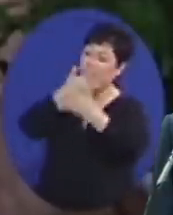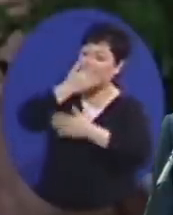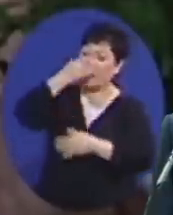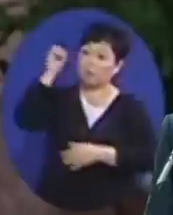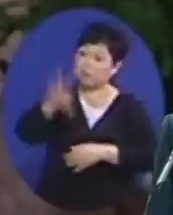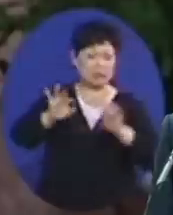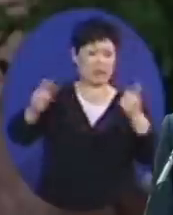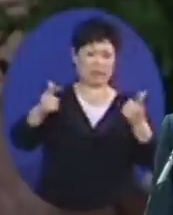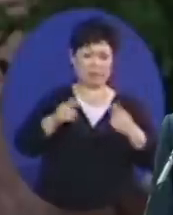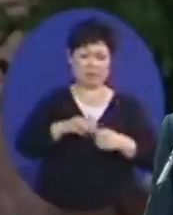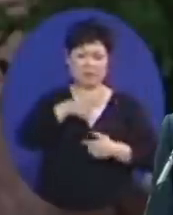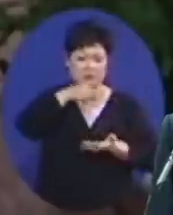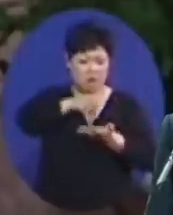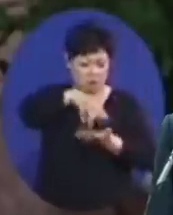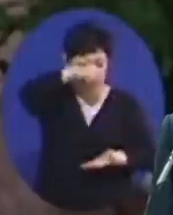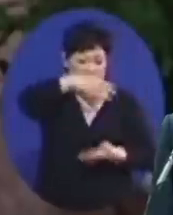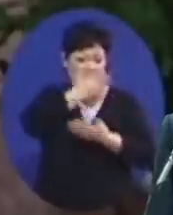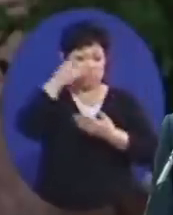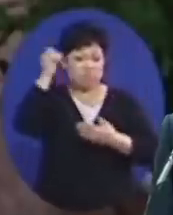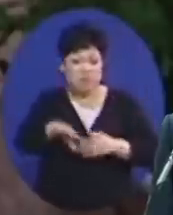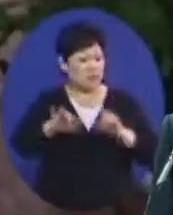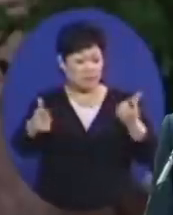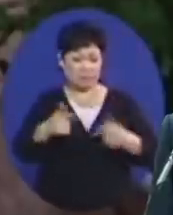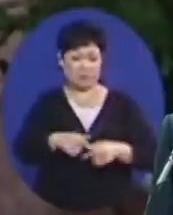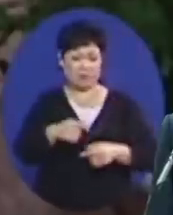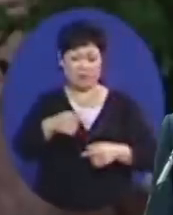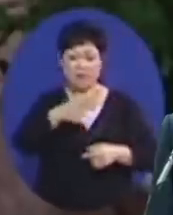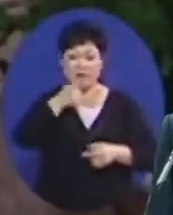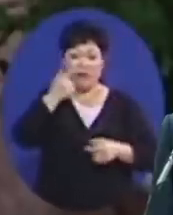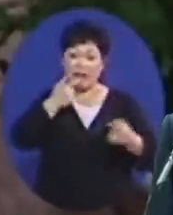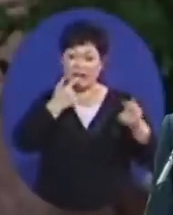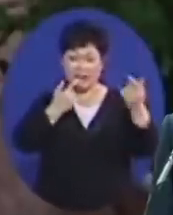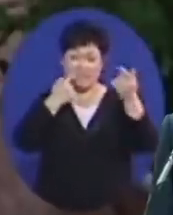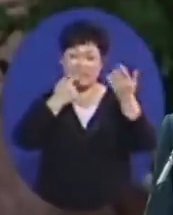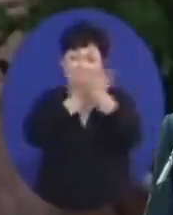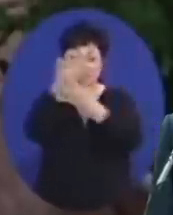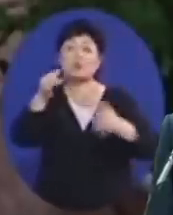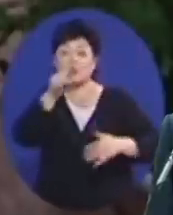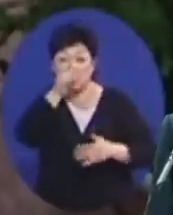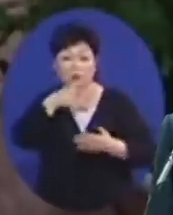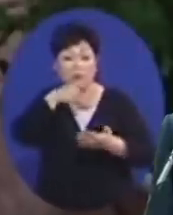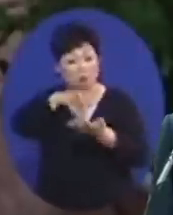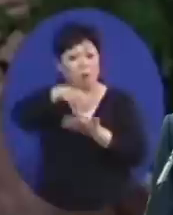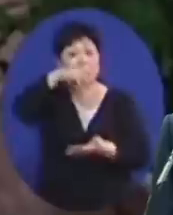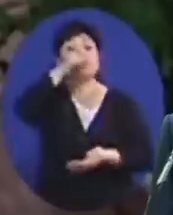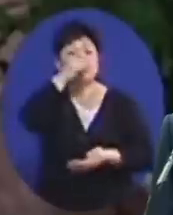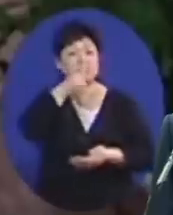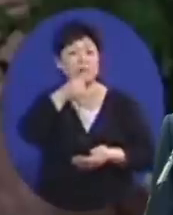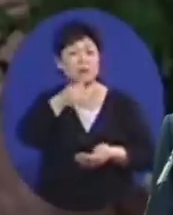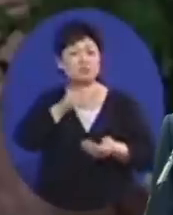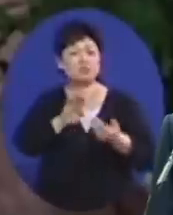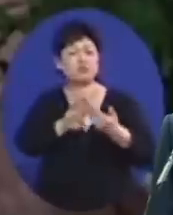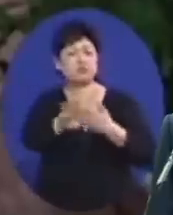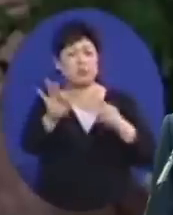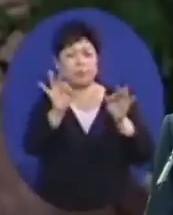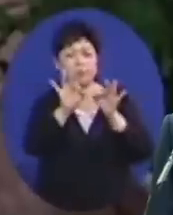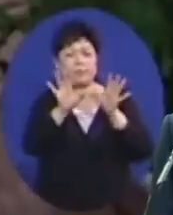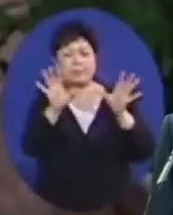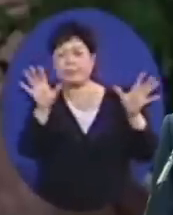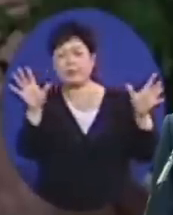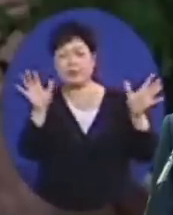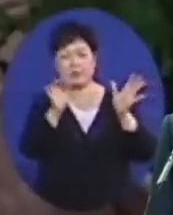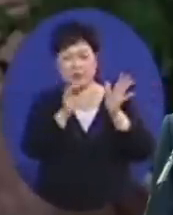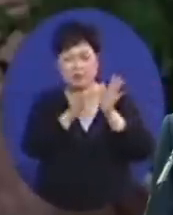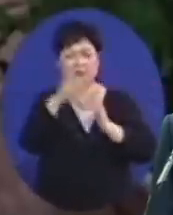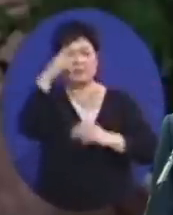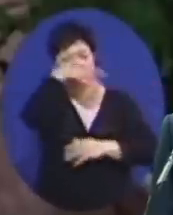아닙니다. 거품을 무시하라는 것이 아닙니다. 안개도 있고 거품도 있는 것입니다. 그러나 그것은 다 끄절버리기 때문에 그냥 지나가는 길로